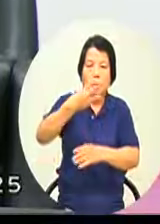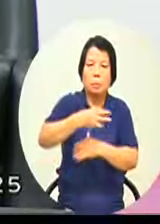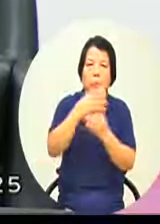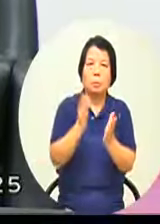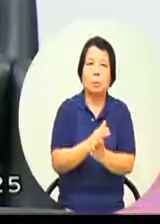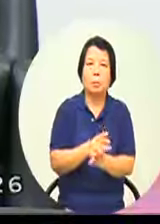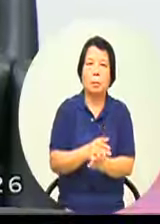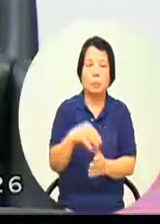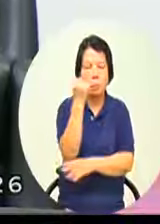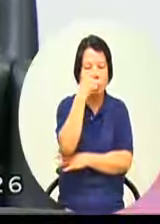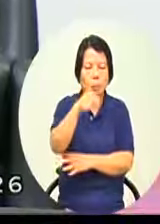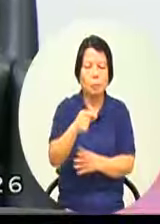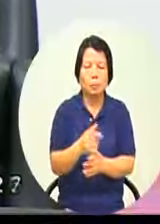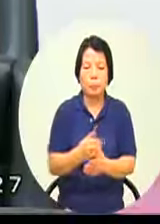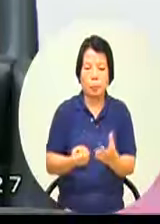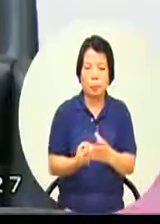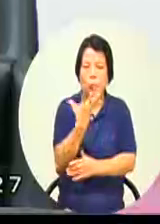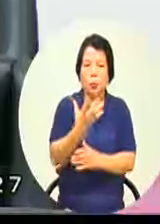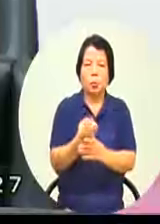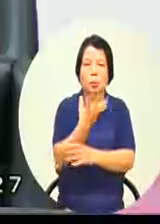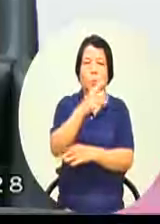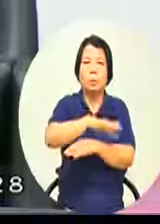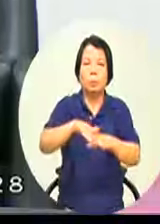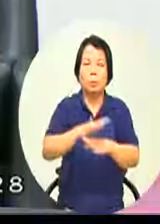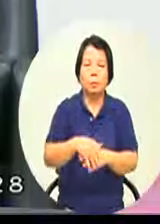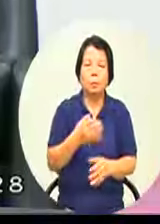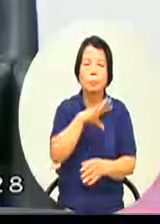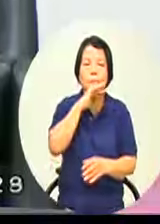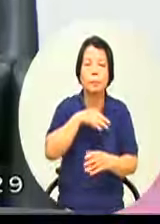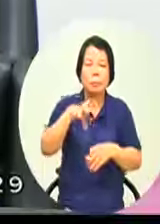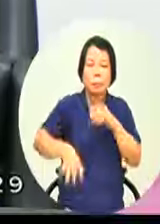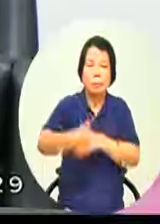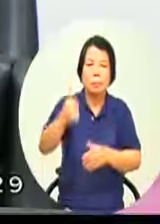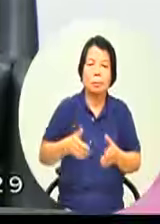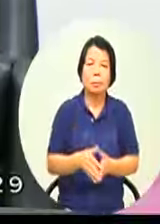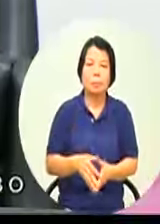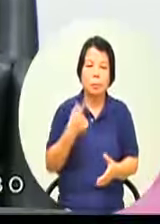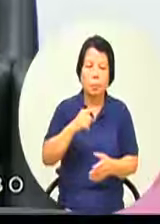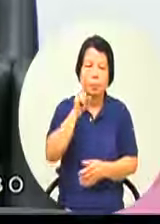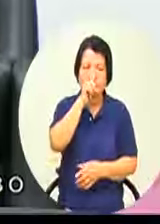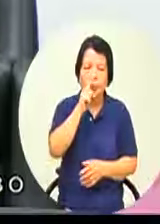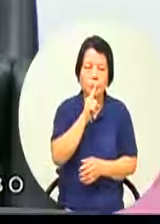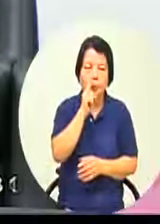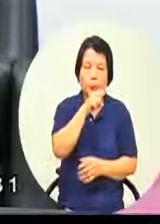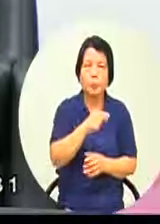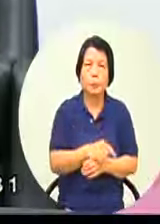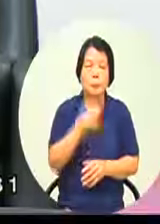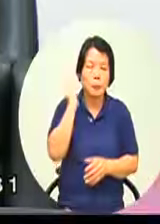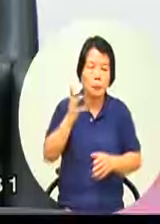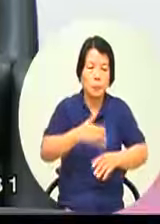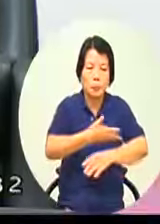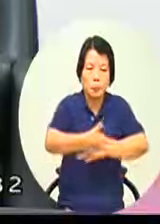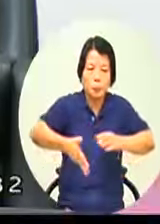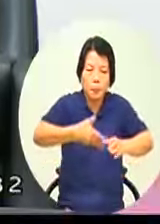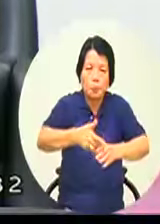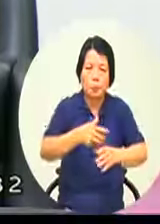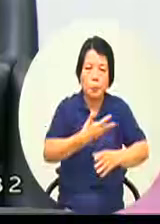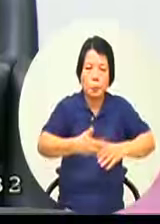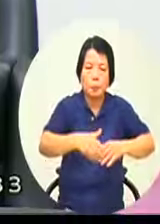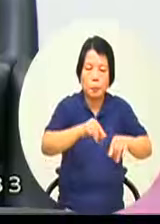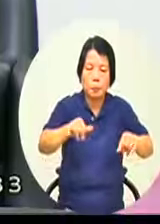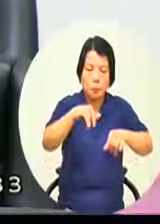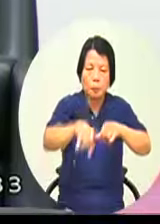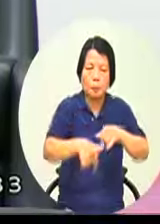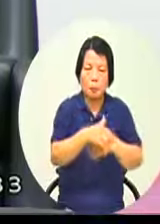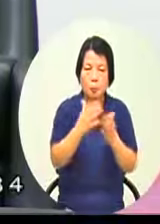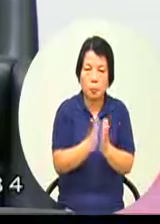户是叫苦连天。那我等一下请局长答复一下，这一段污水下水道的完成有没有一个具体的时期